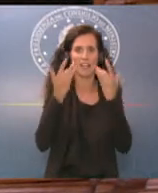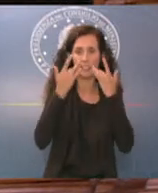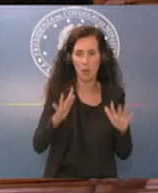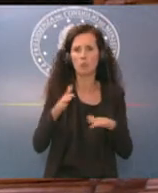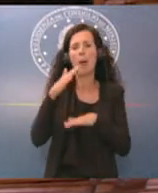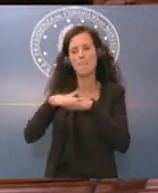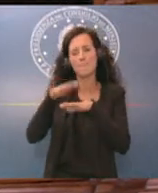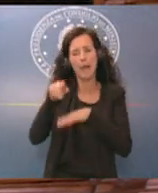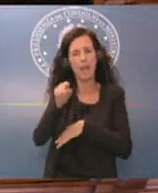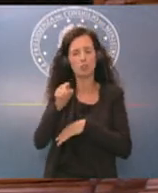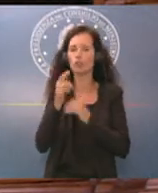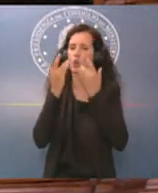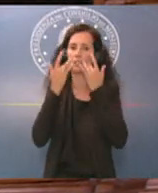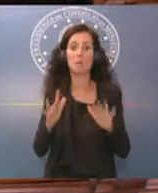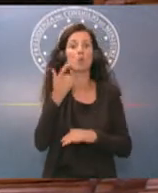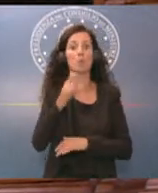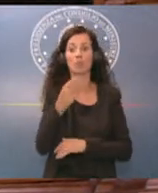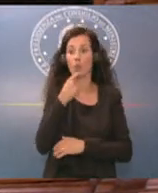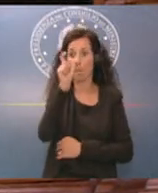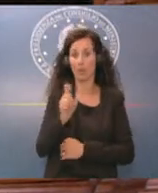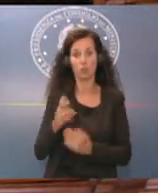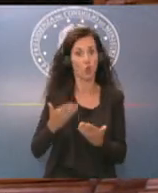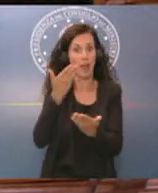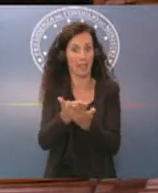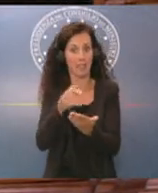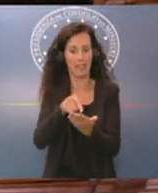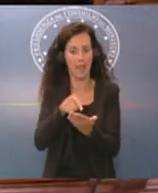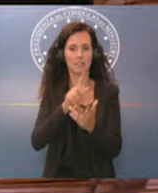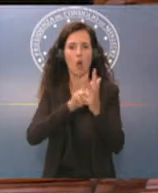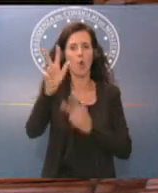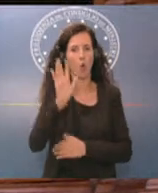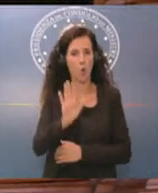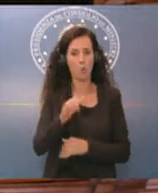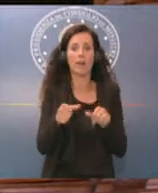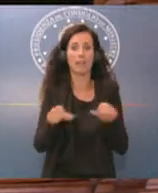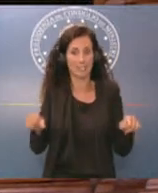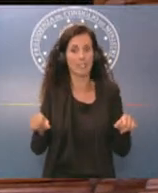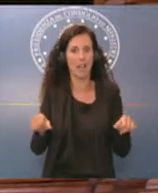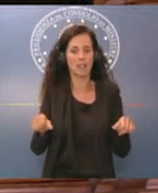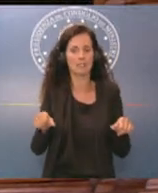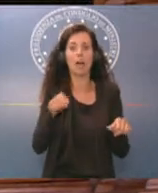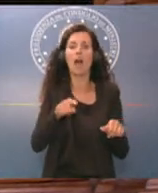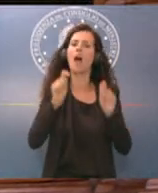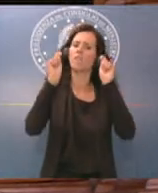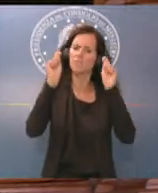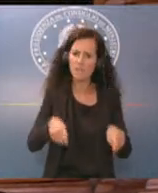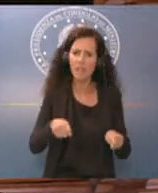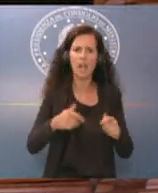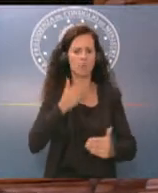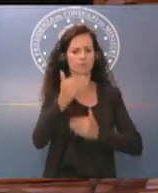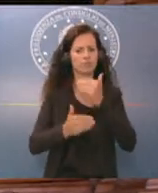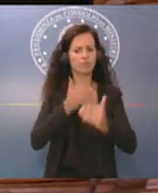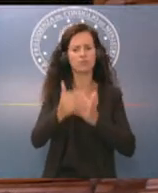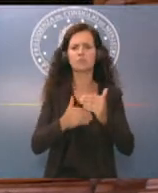abbastanza semplice, perché nel momento in cui viene fatta la richiesta e presso il proprio comune in residenza, nel momento in cui si fa partire il meccanismo, poi